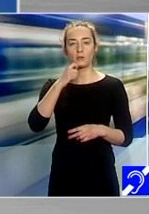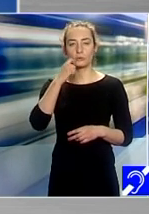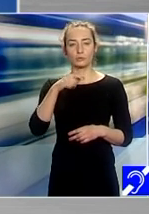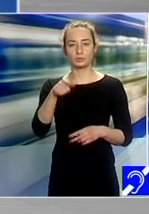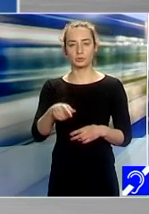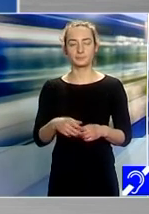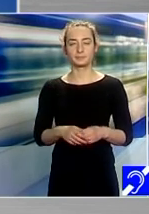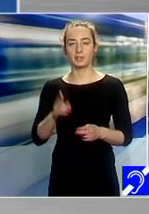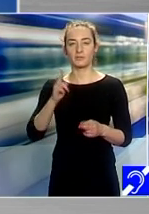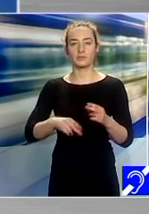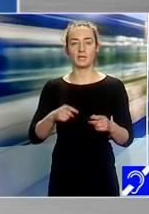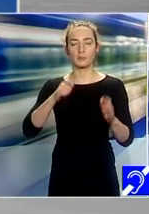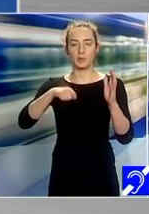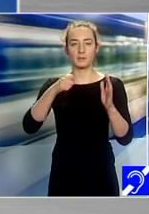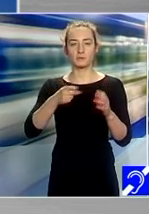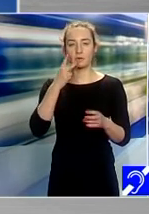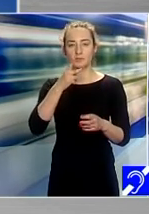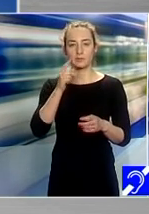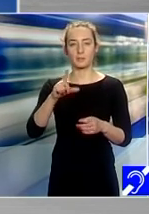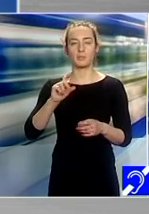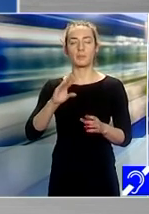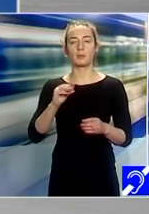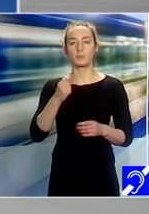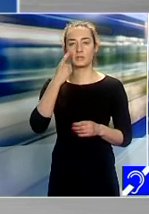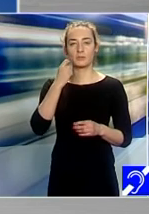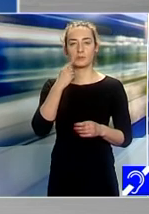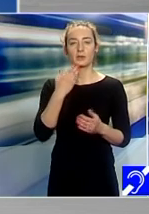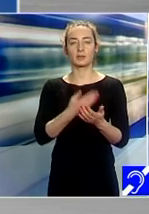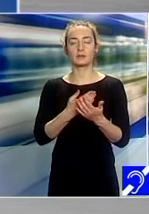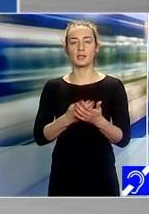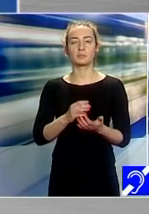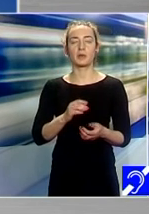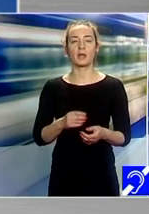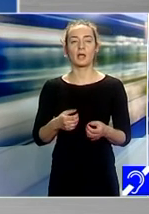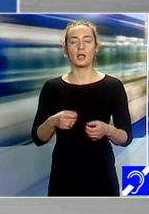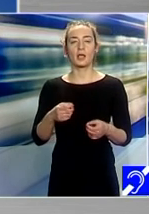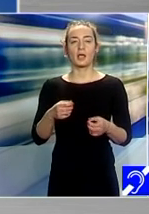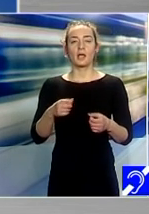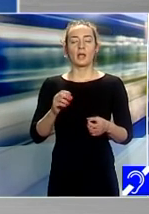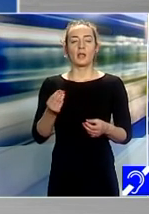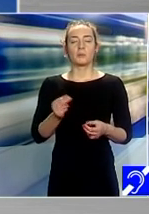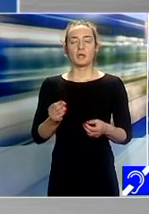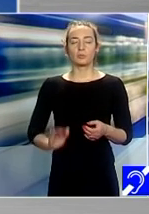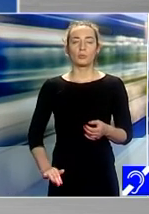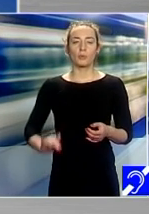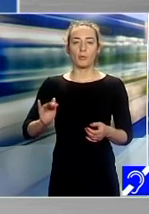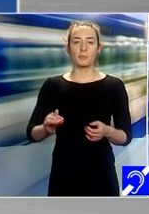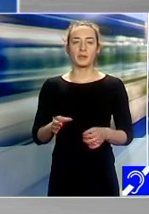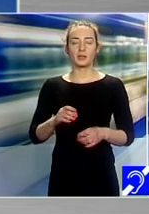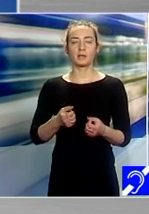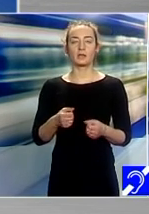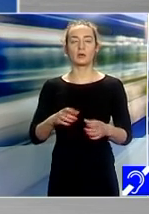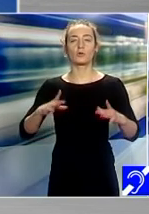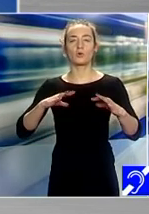finalul emisiunii vom afla mai multe informații referitoare la acordarea concediului și indemnizației de creștere a copilului în